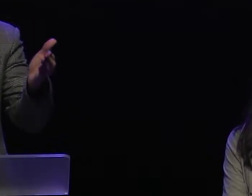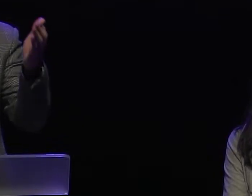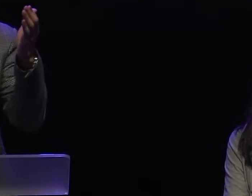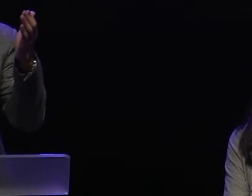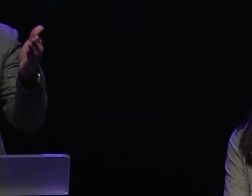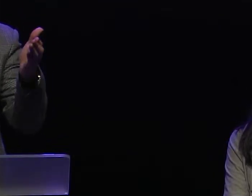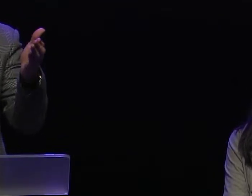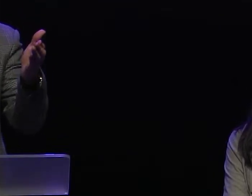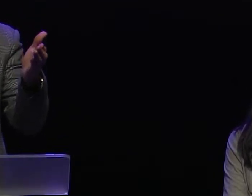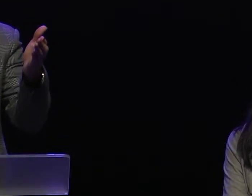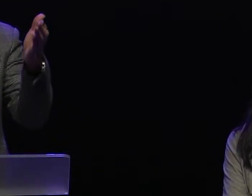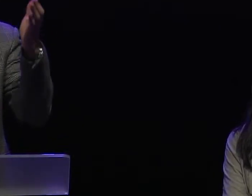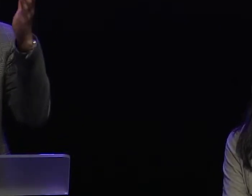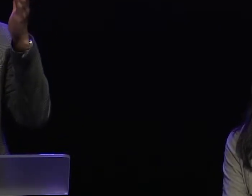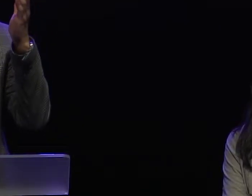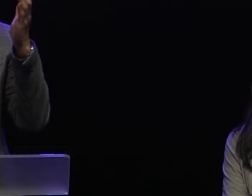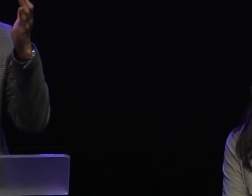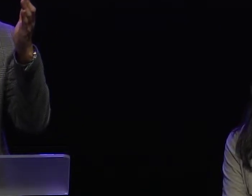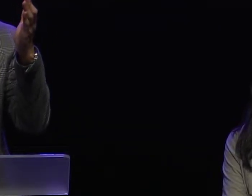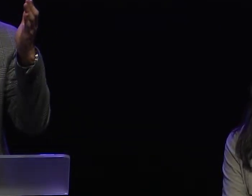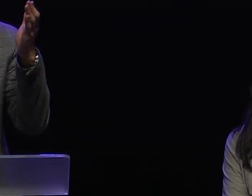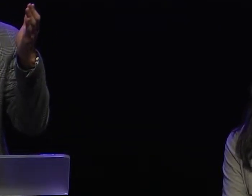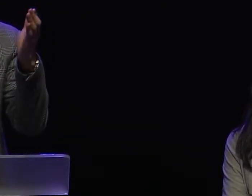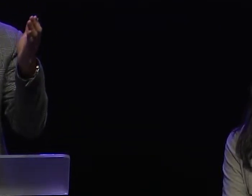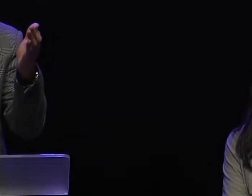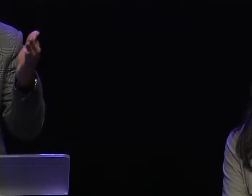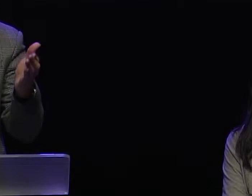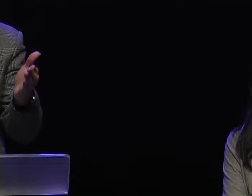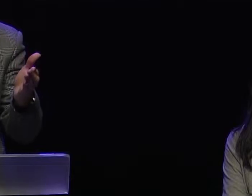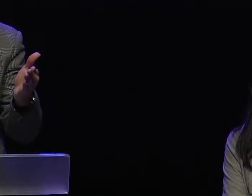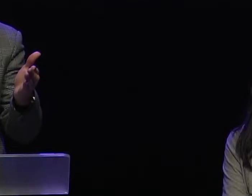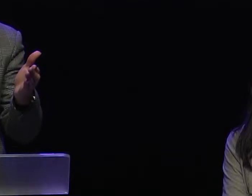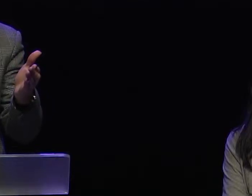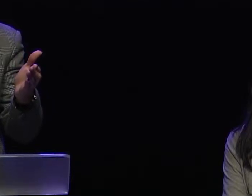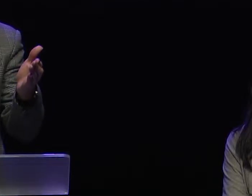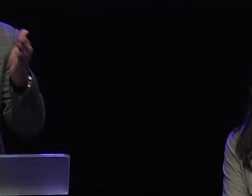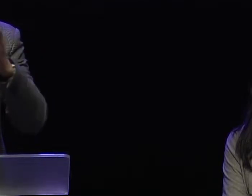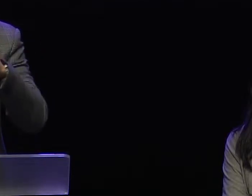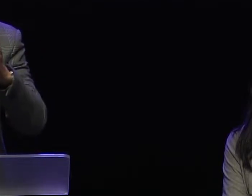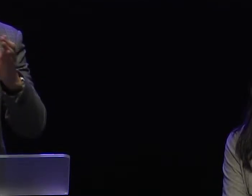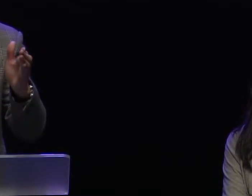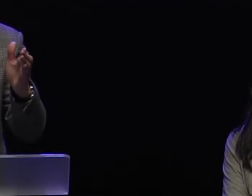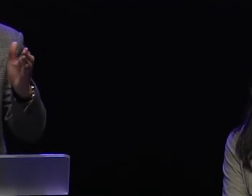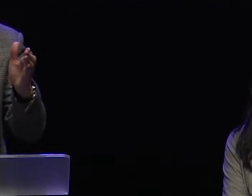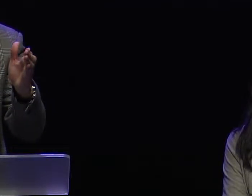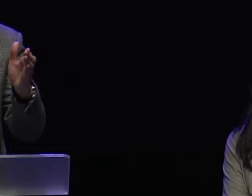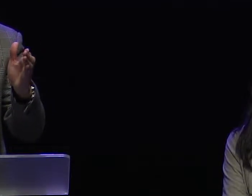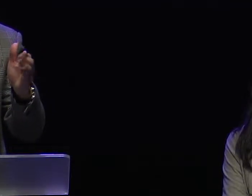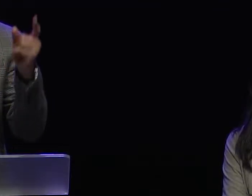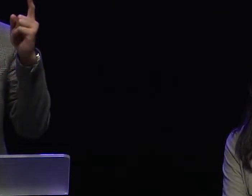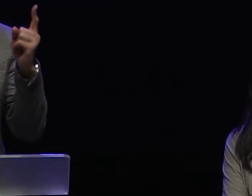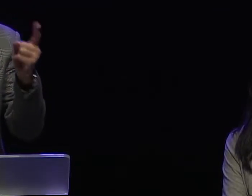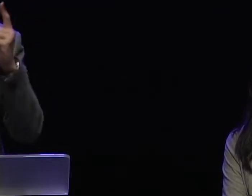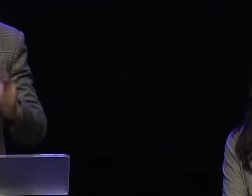lama, yang sudah mengenal-Mu atau yang barusan sekarang mendengarkan firman, tanpa kecuali tidak pandang